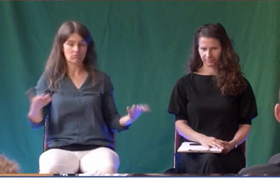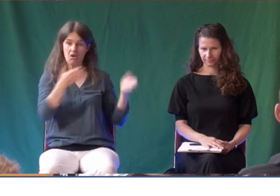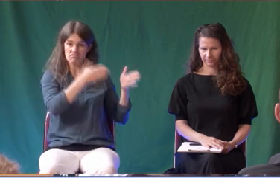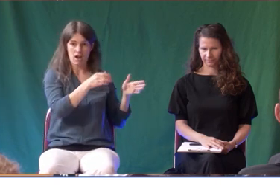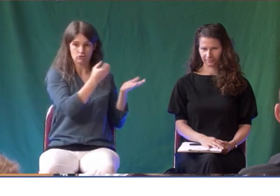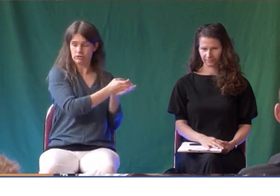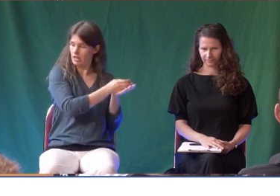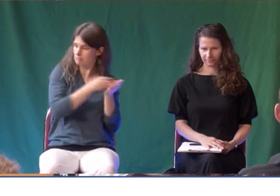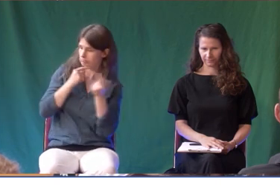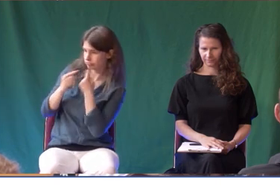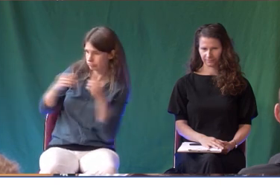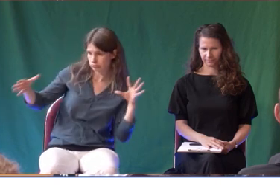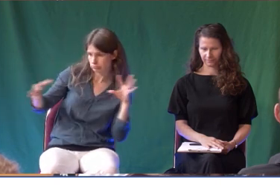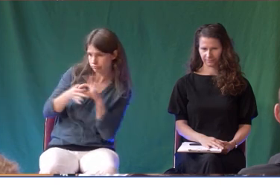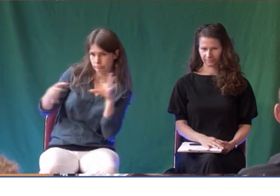Fachstelle